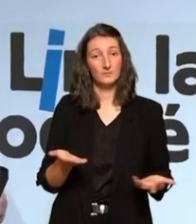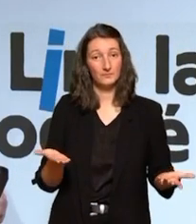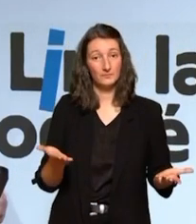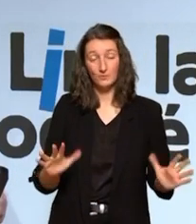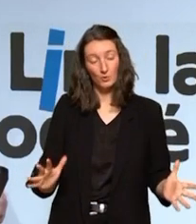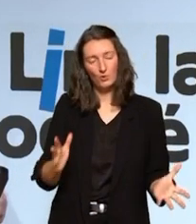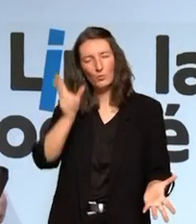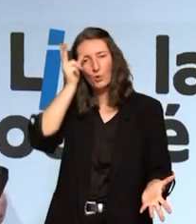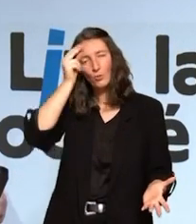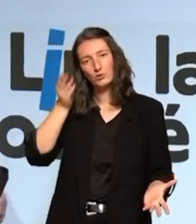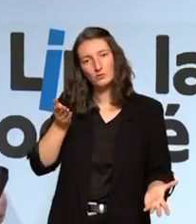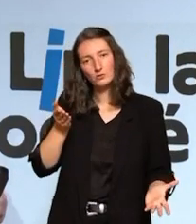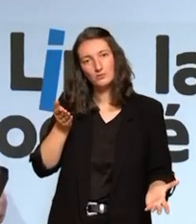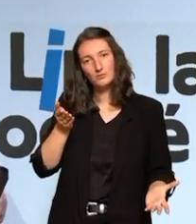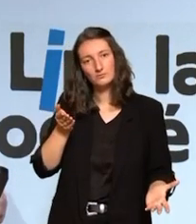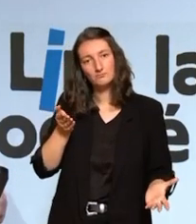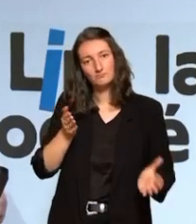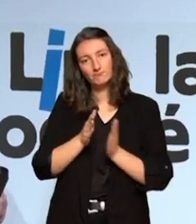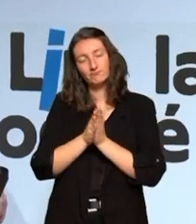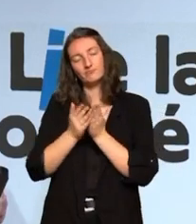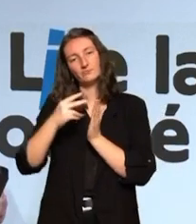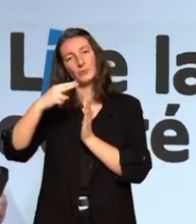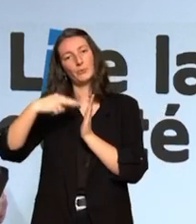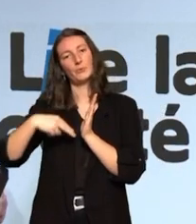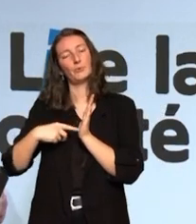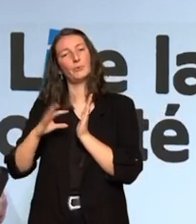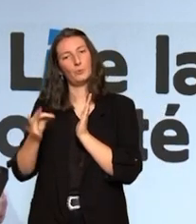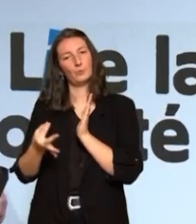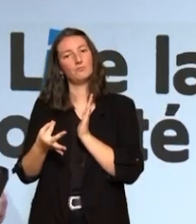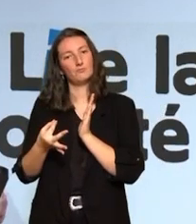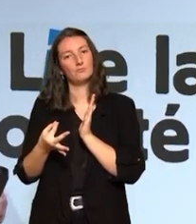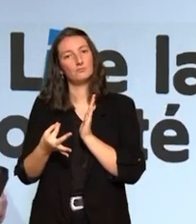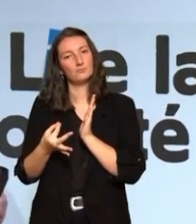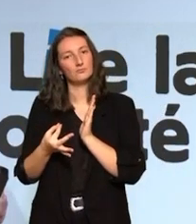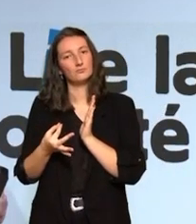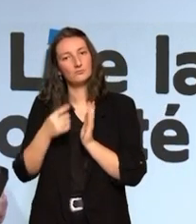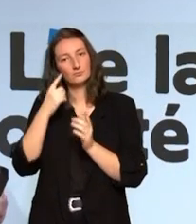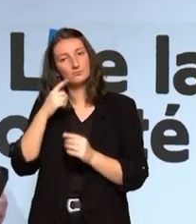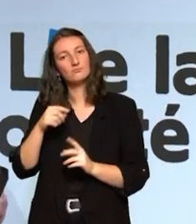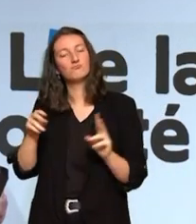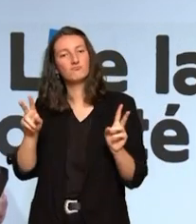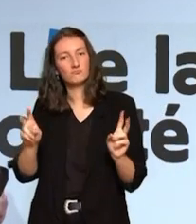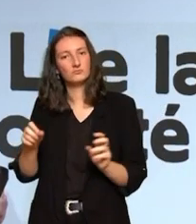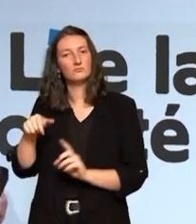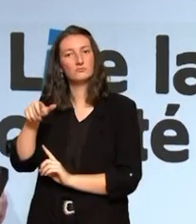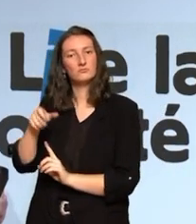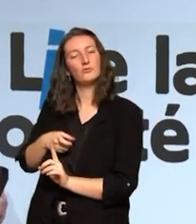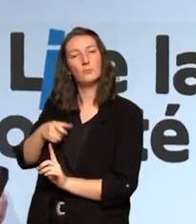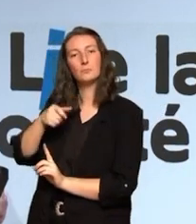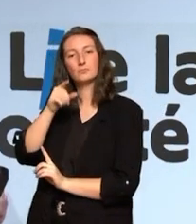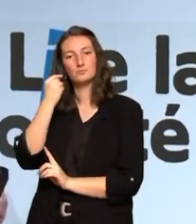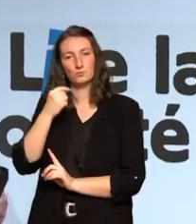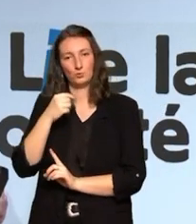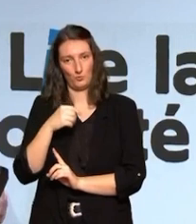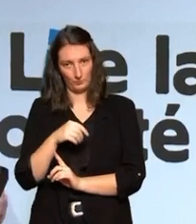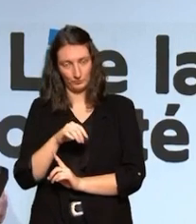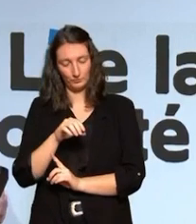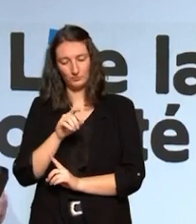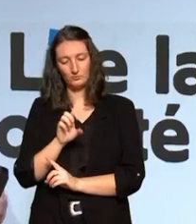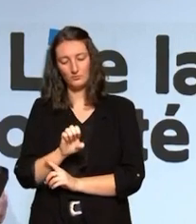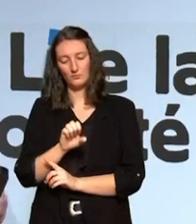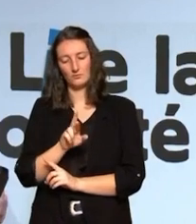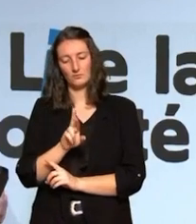textes de la littérature européenne du XXe siècle, qui est Kaddish pour un enfant qui ne naîtra pas, de l'écrivain juif hongrois Imre